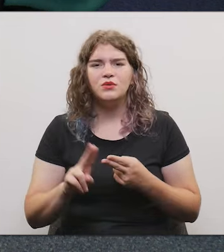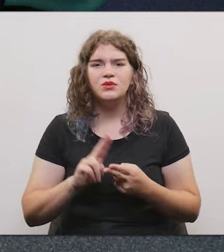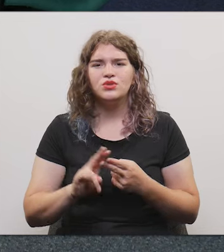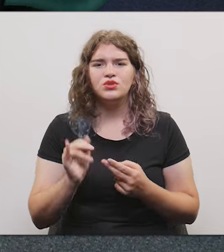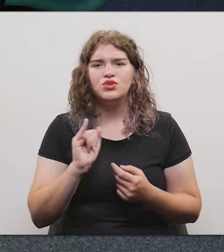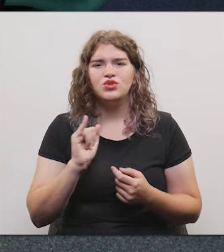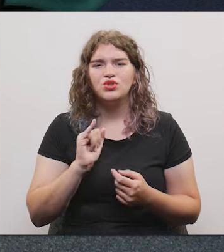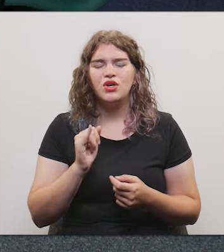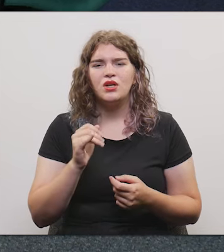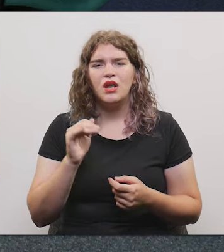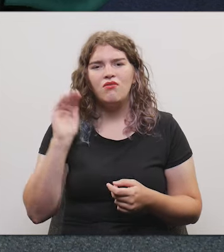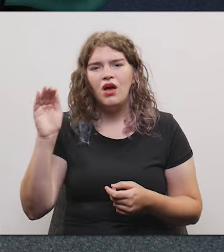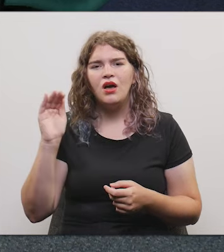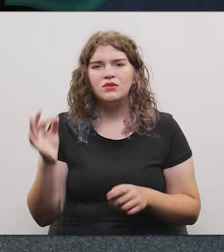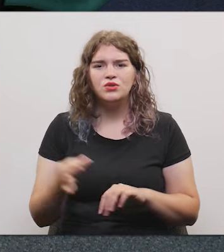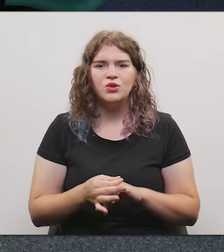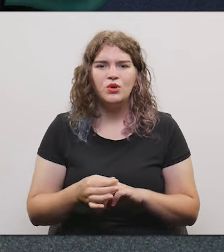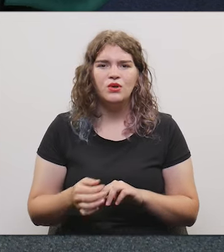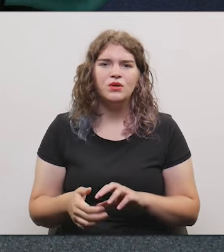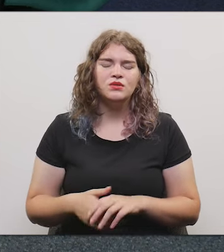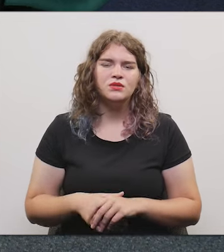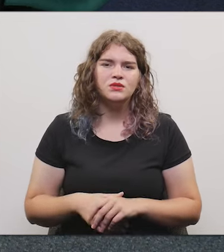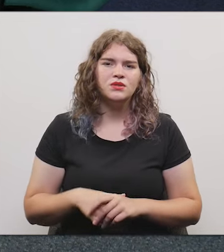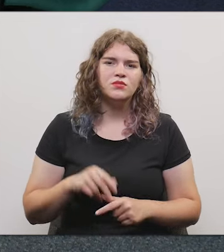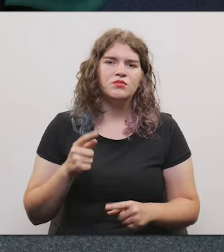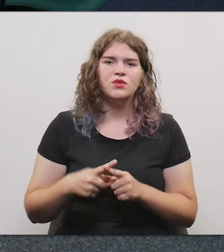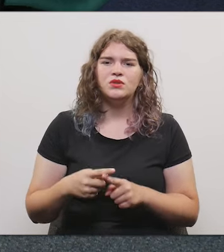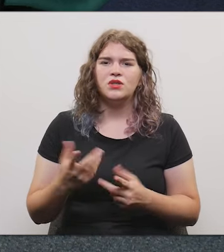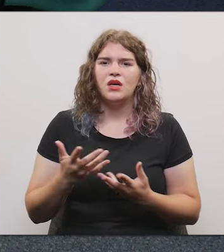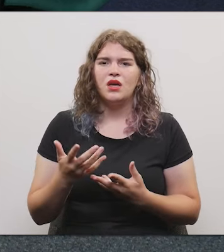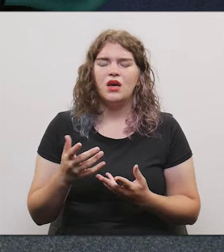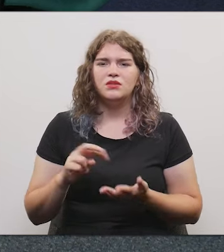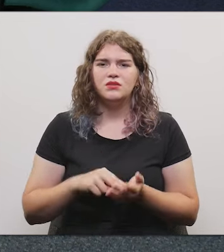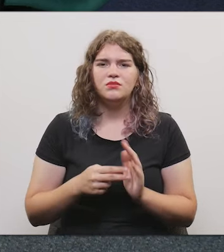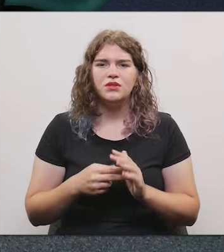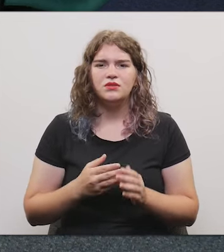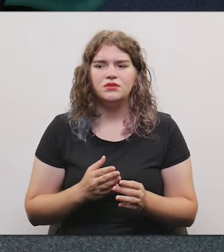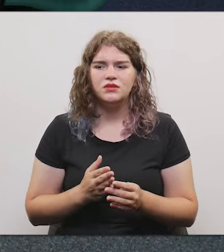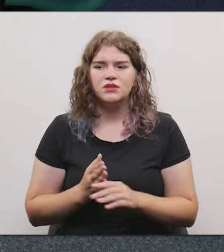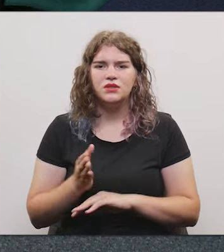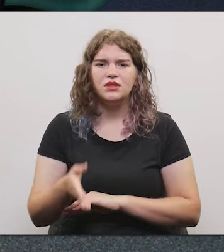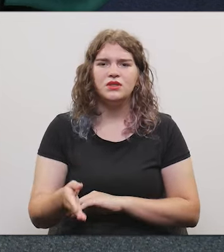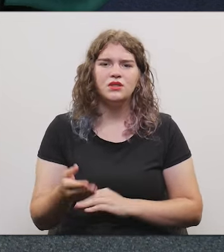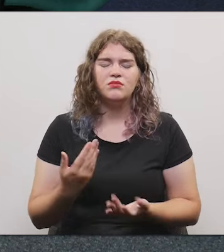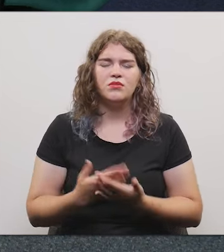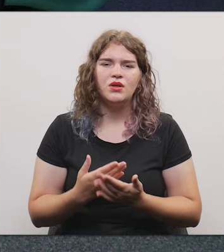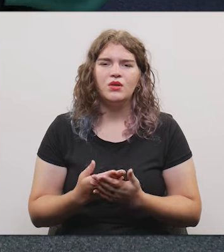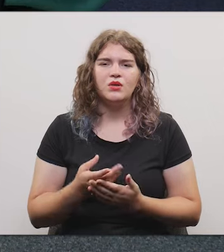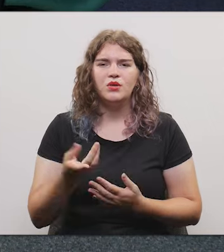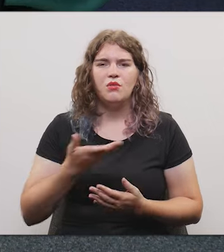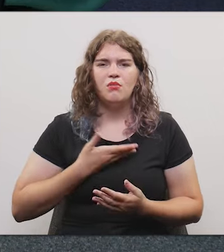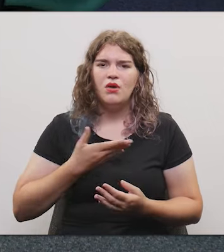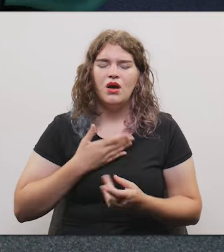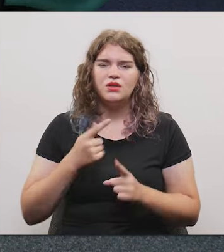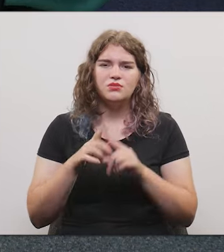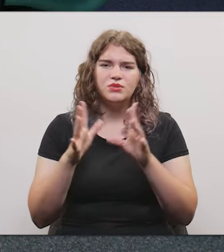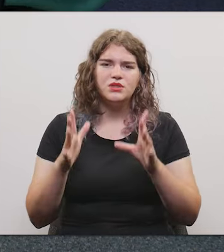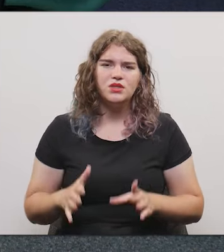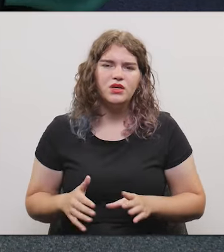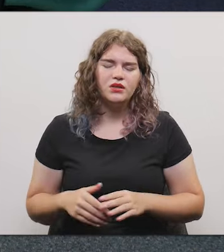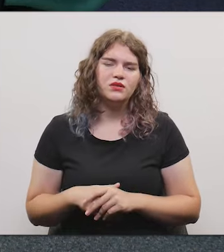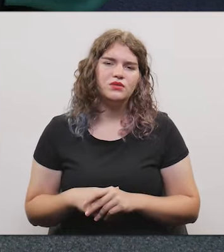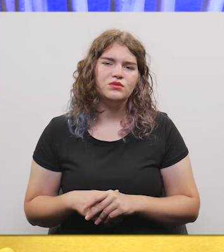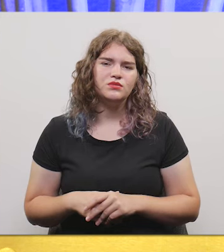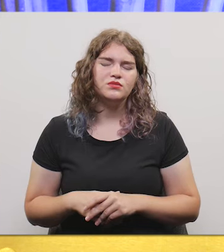când l-am cunoscut pe cel care avea să-mi devină soț și care se pregătea să intre în pastorală, să fie pastorul